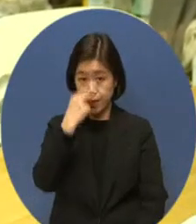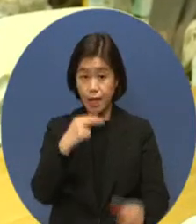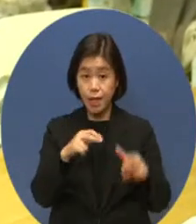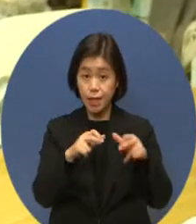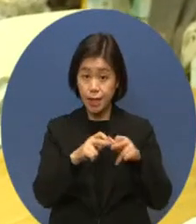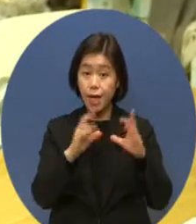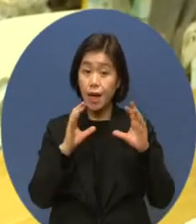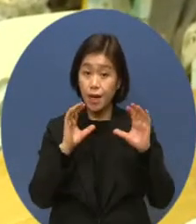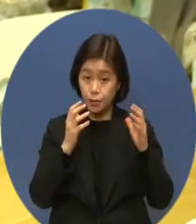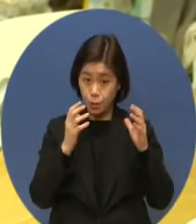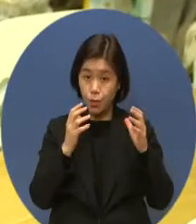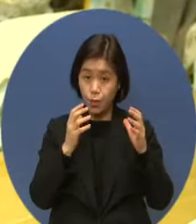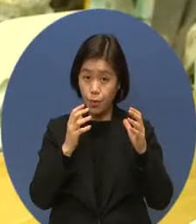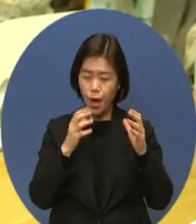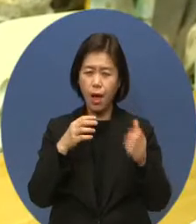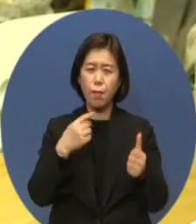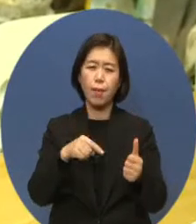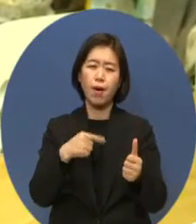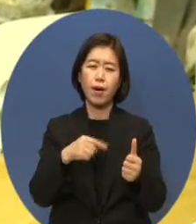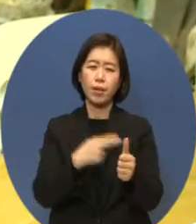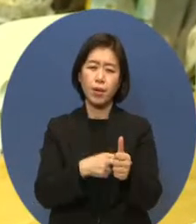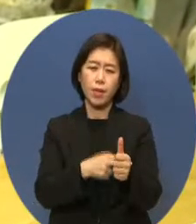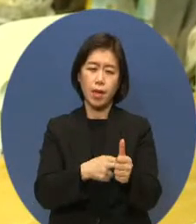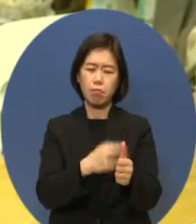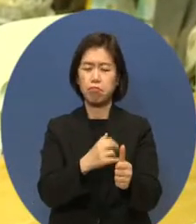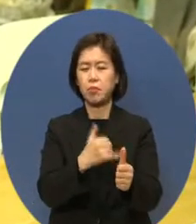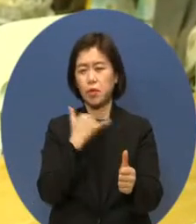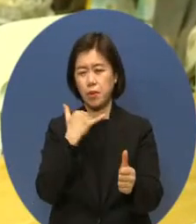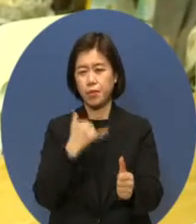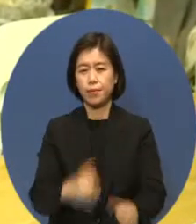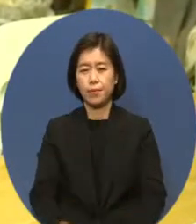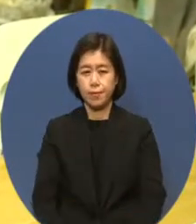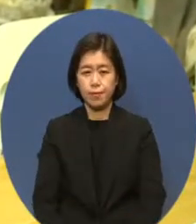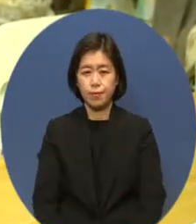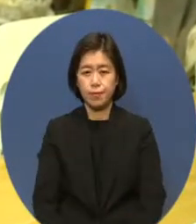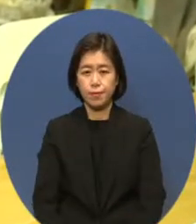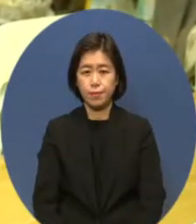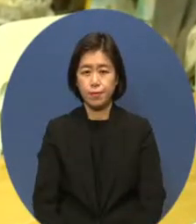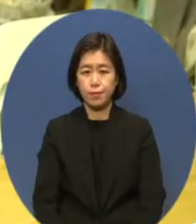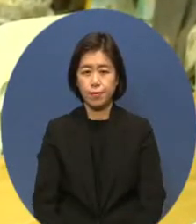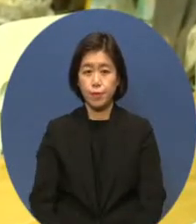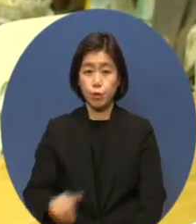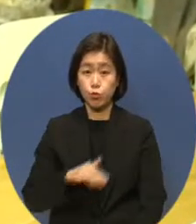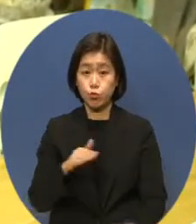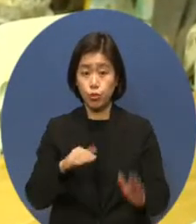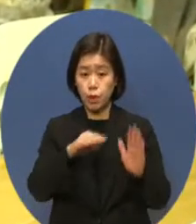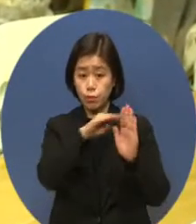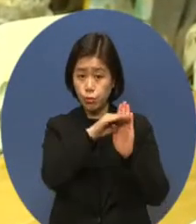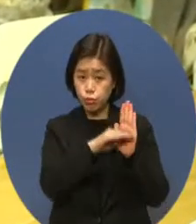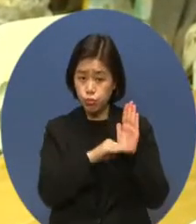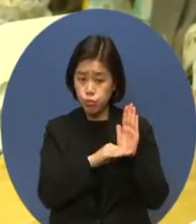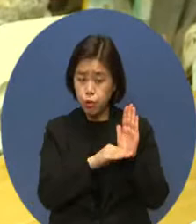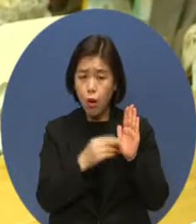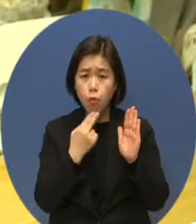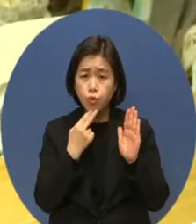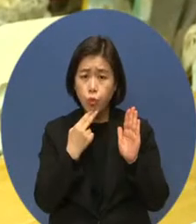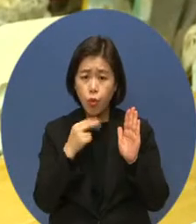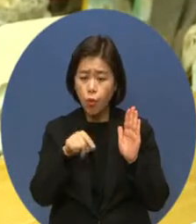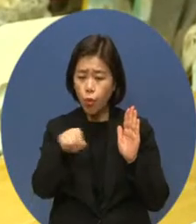시각장애 아동들을 지도하시는 선생님한테 연락이 왔어요. 그러니까 이제 저희 리스트에 없는 학교였거든요.